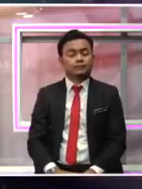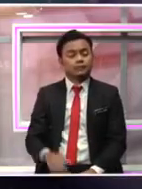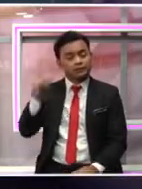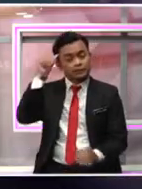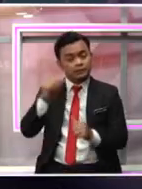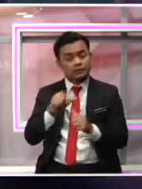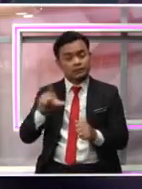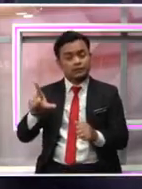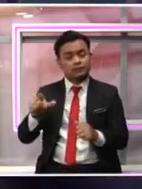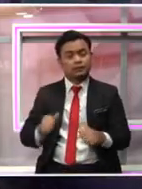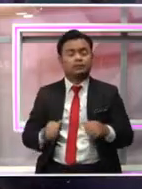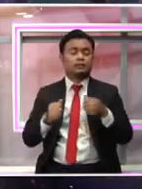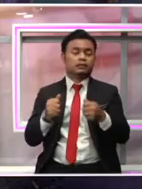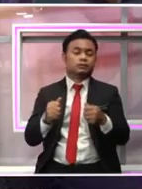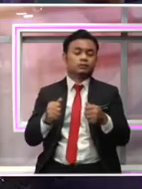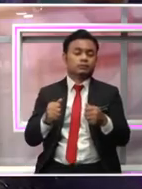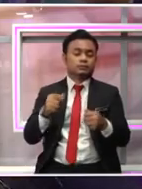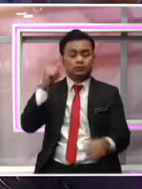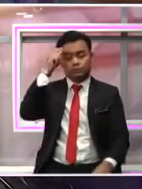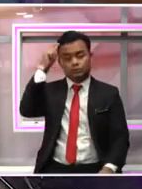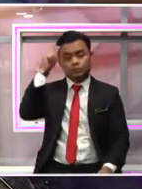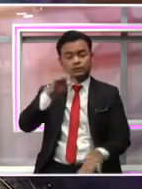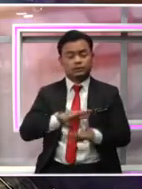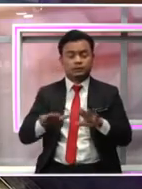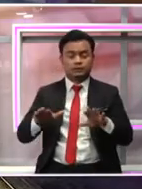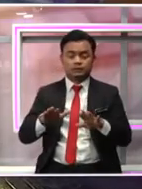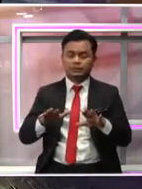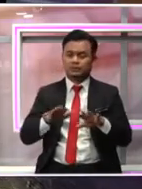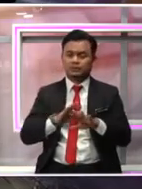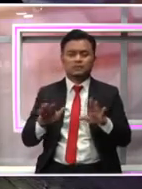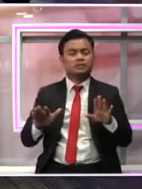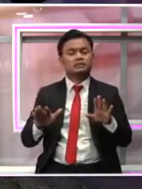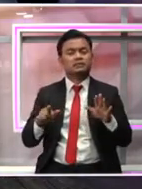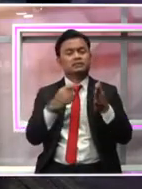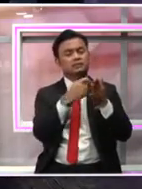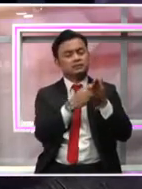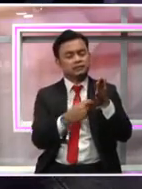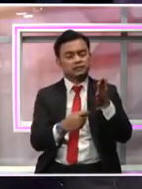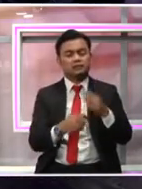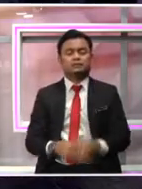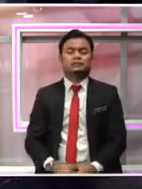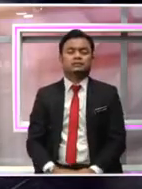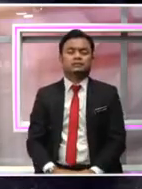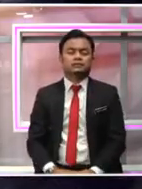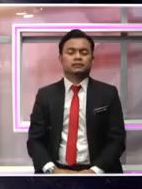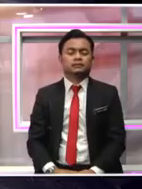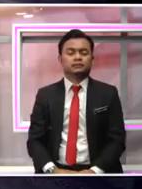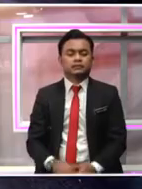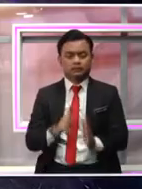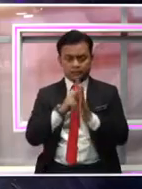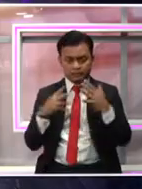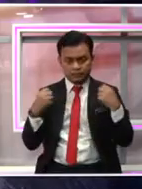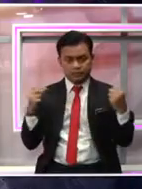udah Tuhan ini tidak ternilai kesehatan adalah satu nikmat bukan